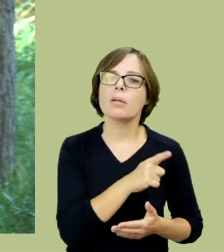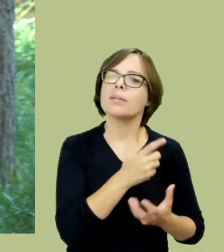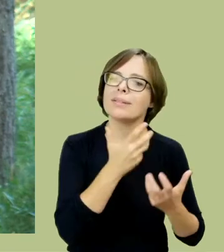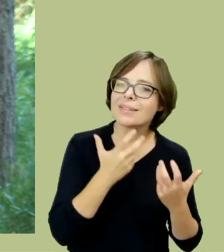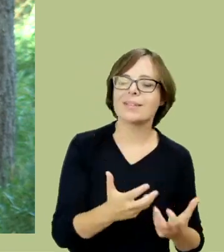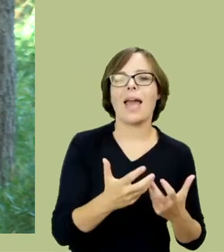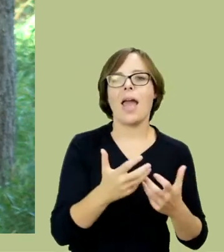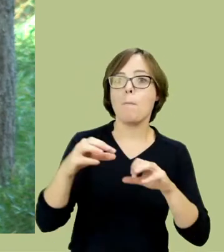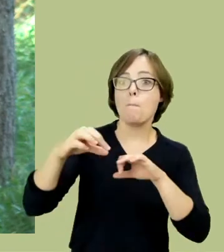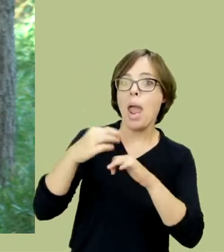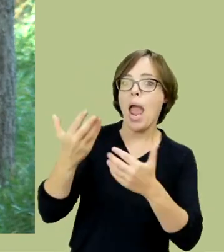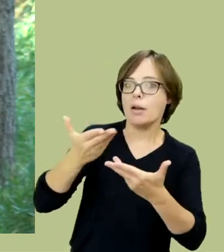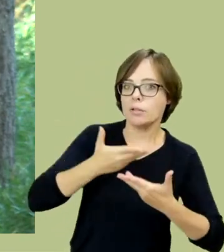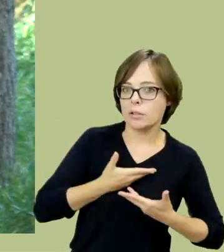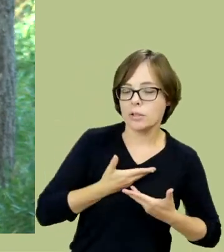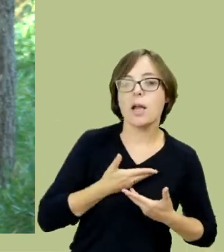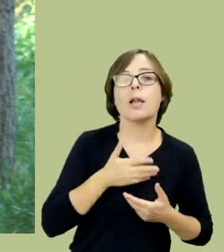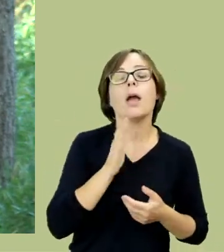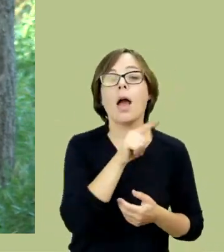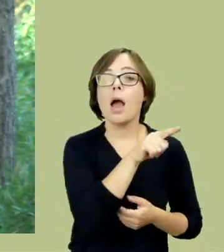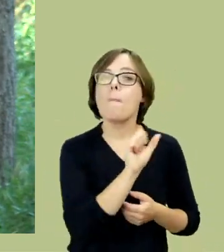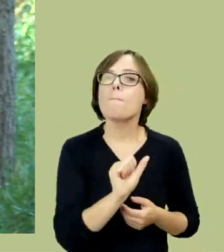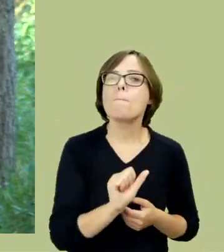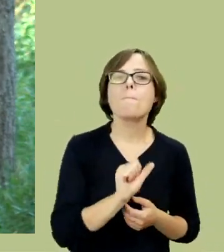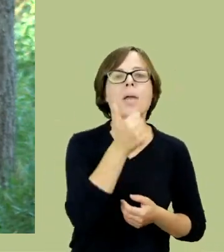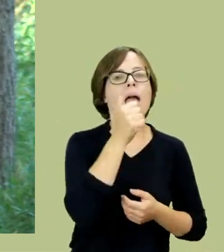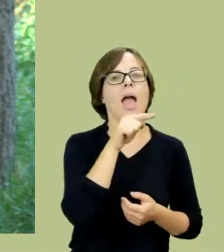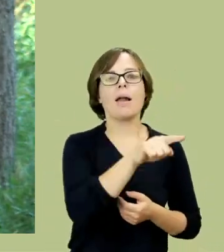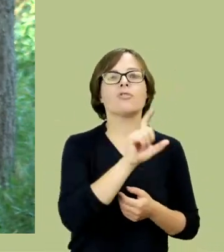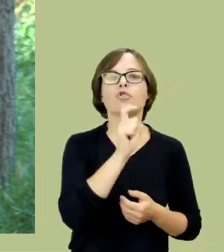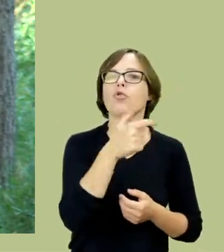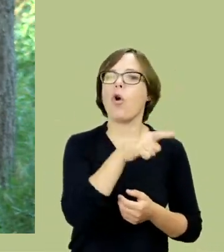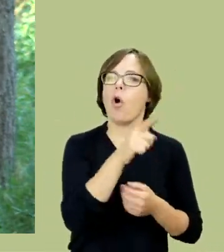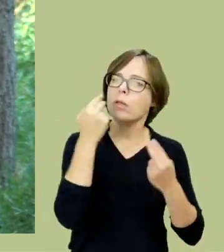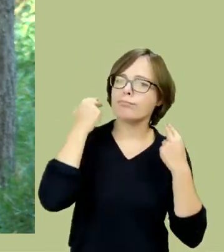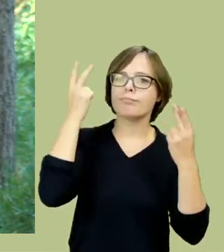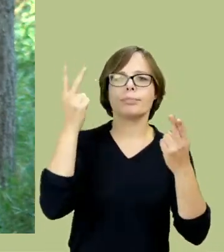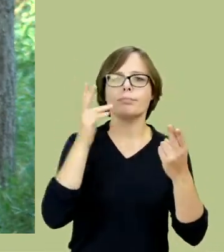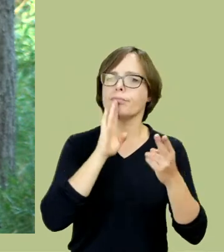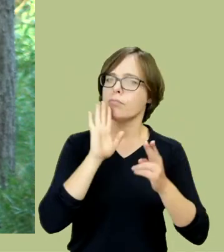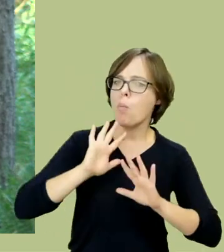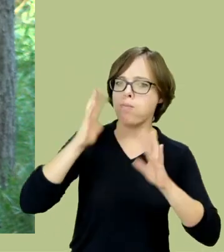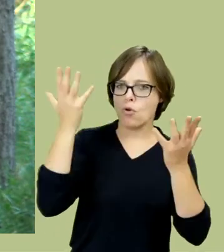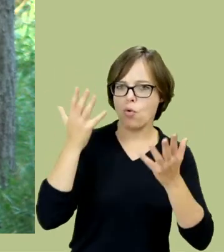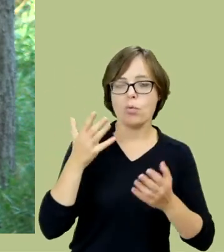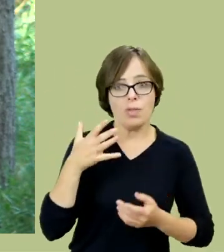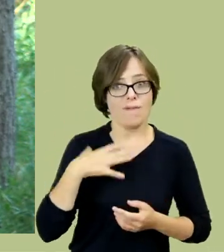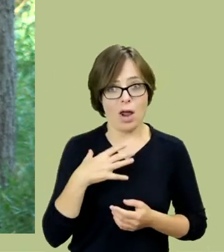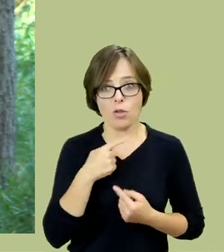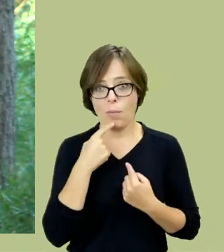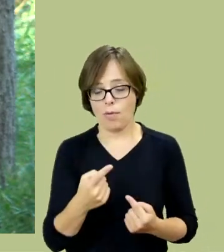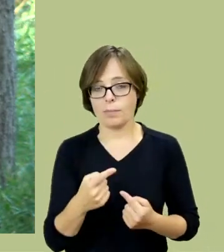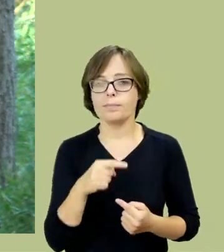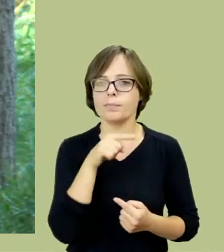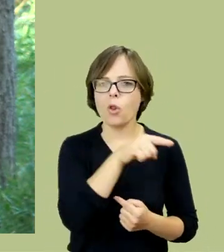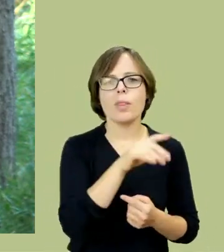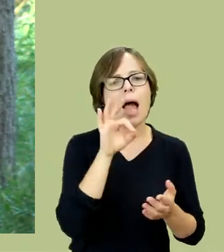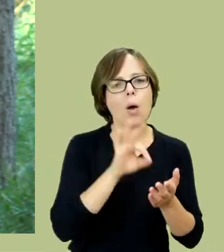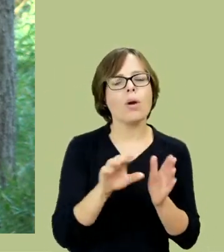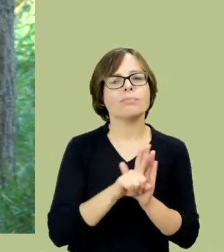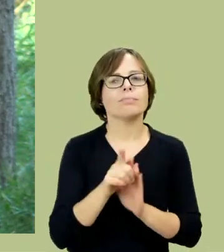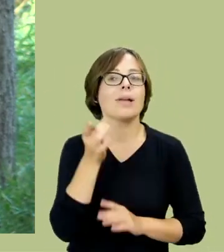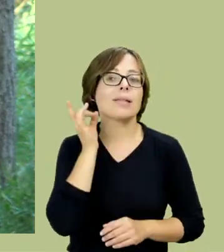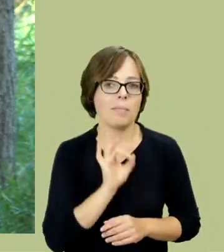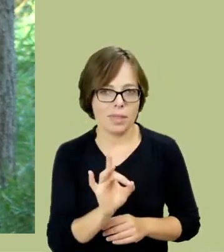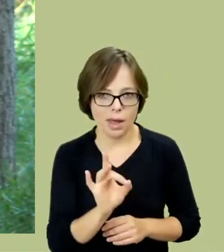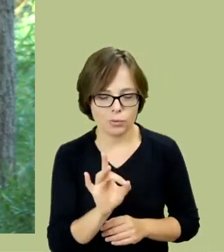zasłużyć, pierwszym jej takim aktem niesubordynacji, buntu, warto go przypomnieć, była dziewczynką w gimnazjum i to